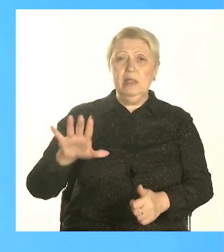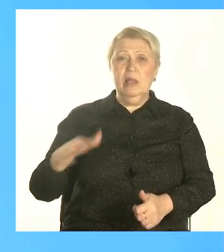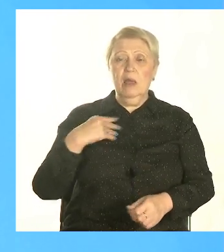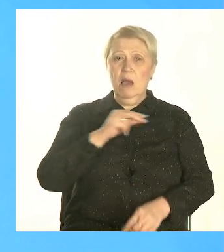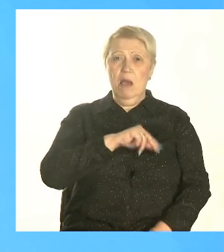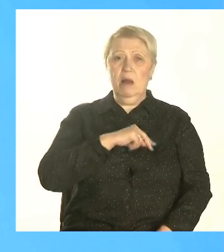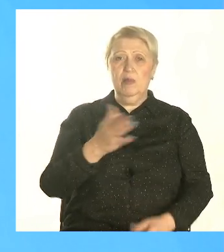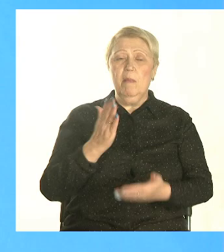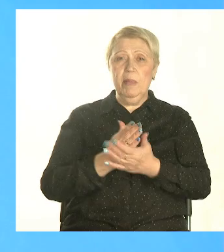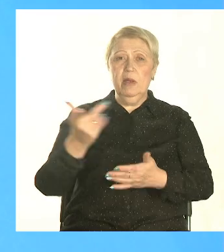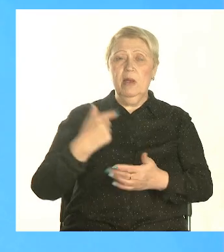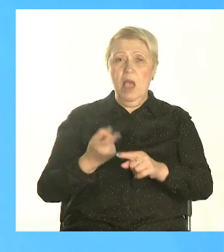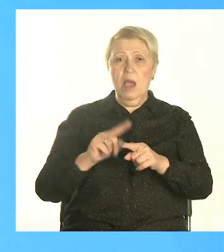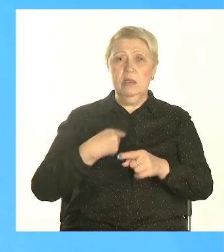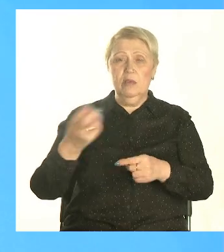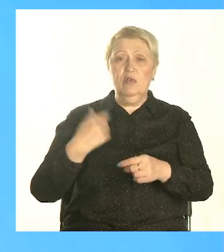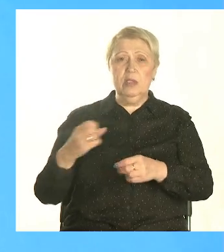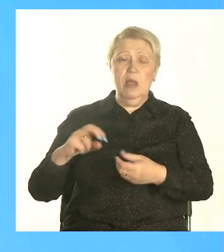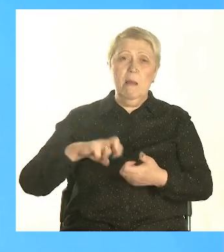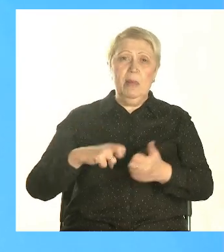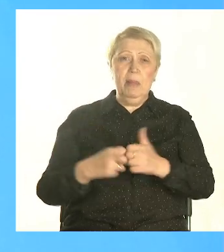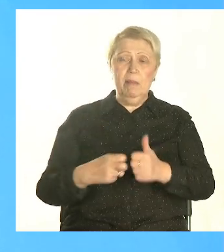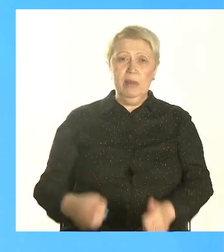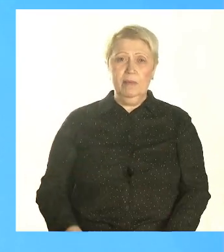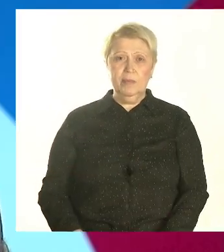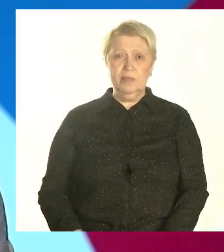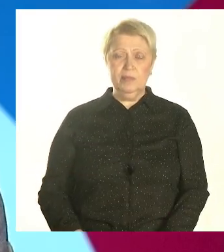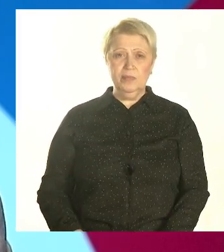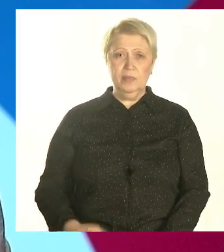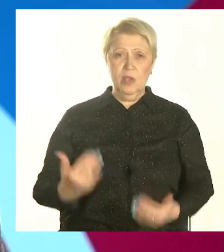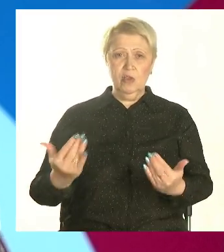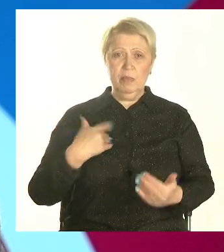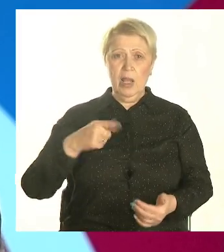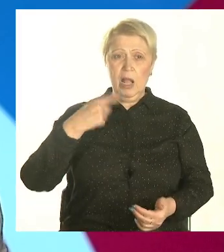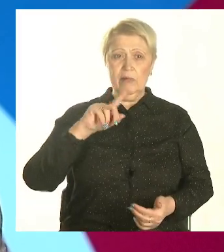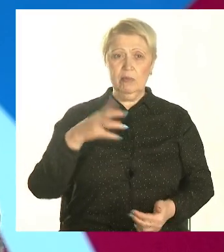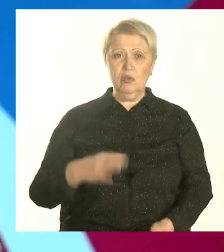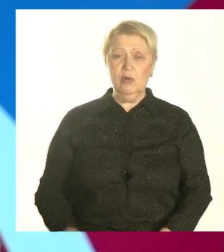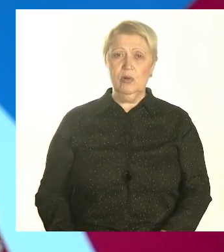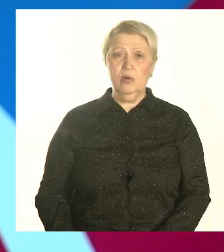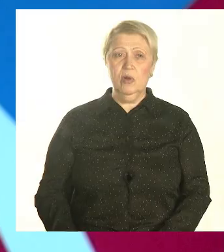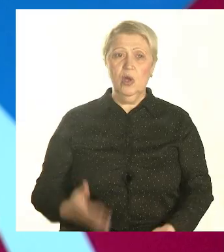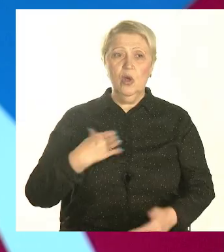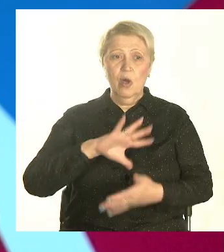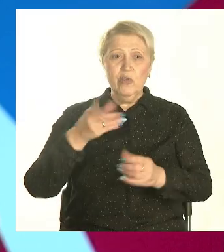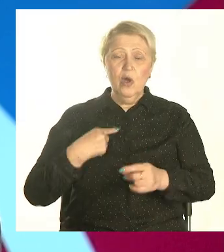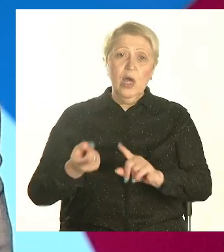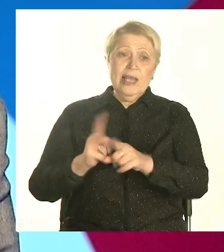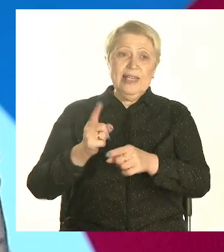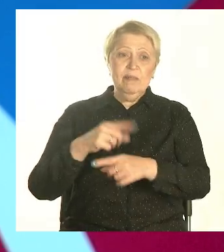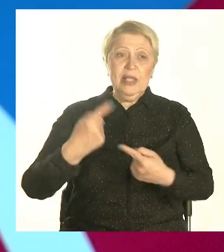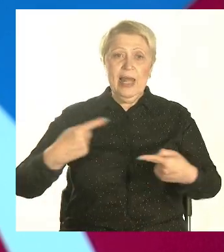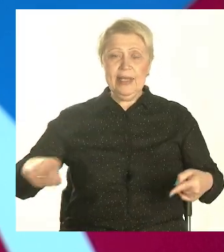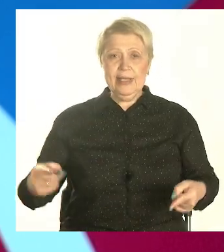Да, проблема, конечно же, была, но просто мы же сейчас говорим о том, что у нас как-то совершено изменение.